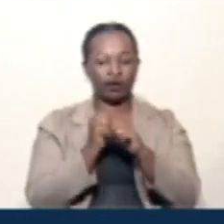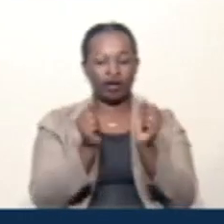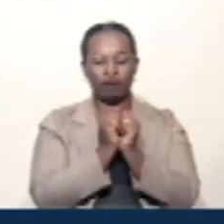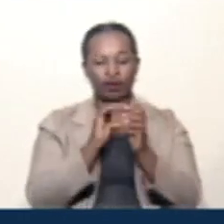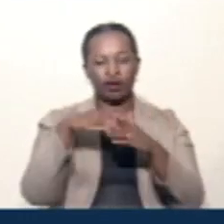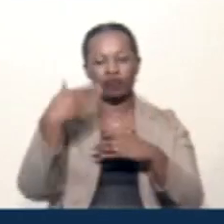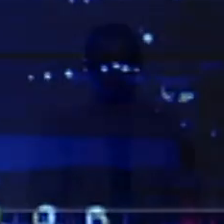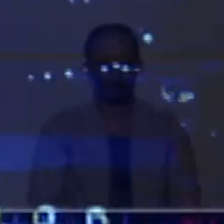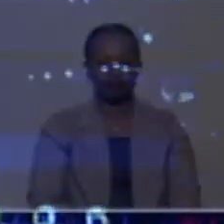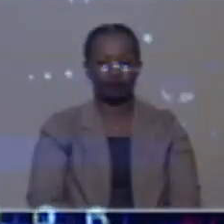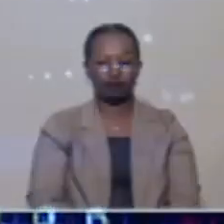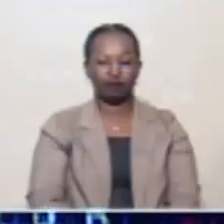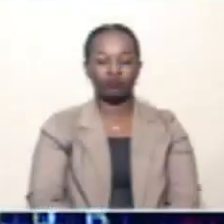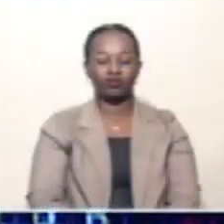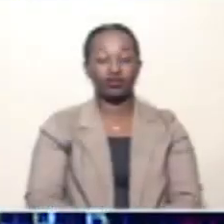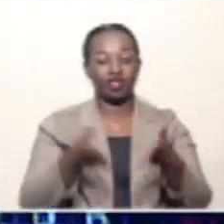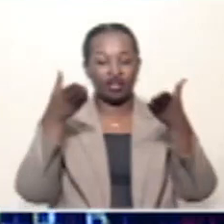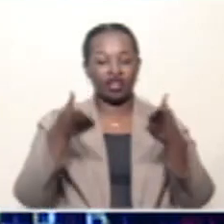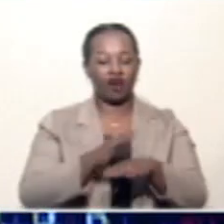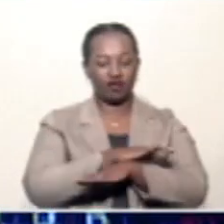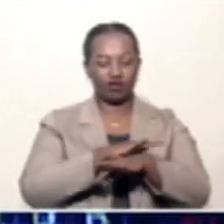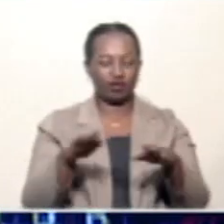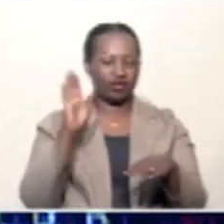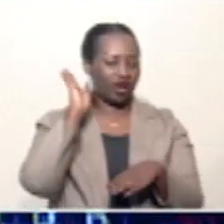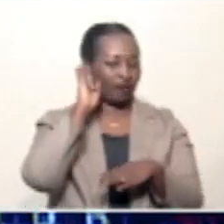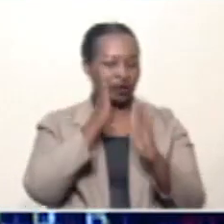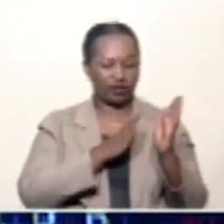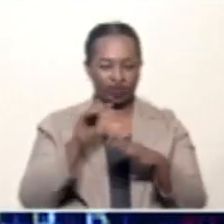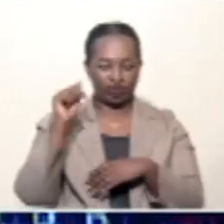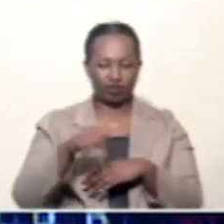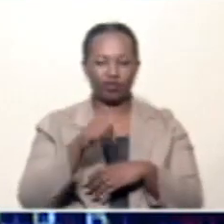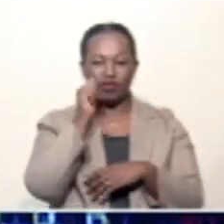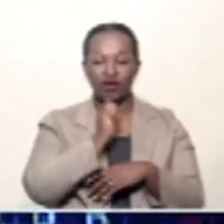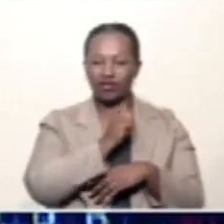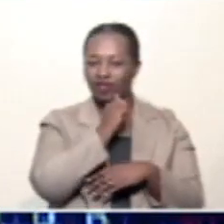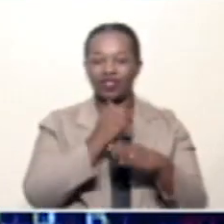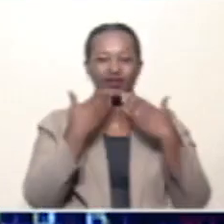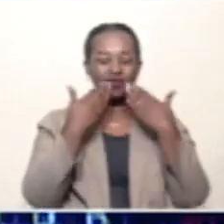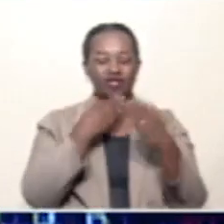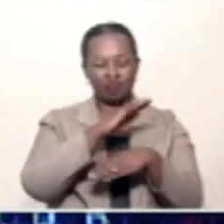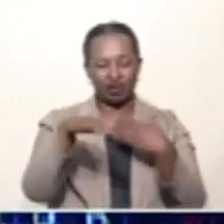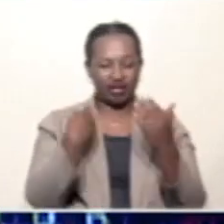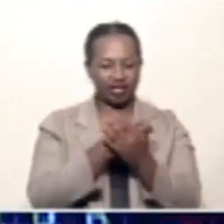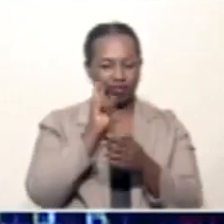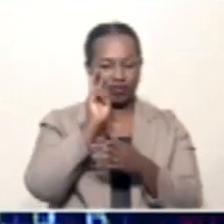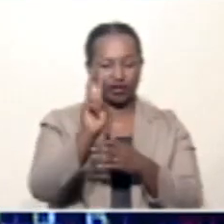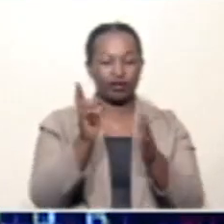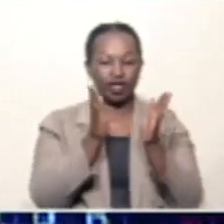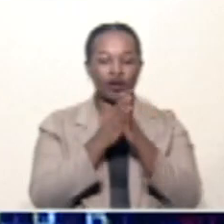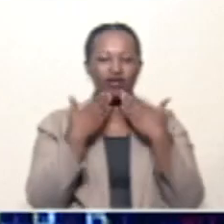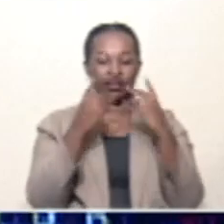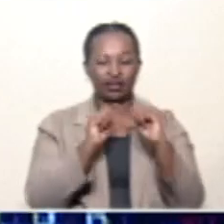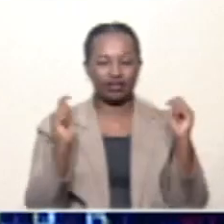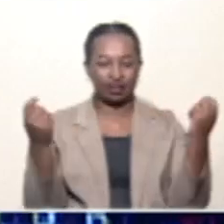hanyuma tukabakosora. Inanga dinamo ko twari twabateguriye kuri uyu wa gatandatu reka ngushimire yisemo ko yakurikira nshime